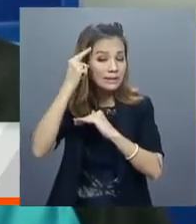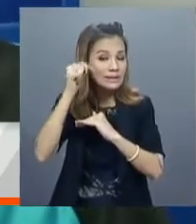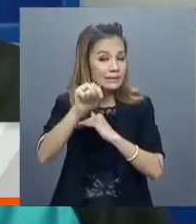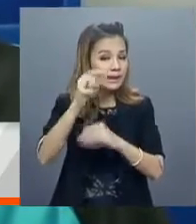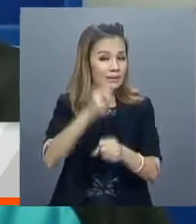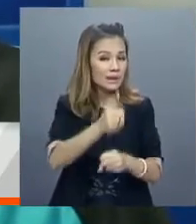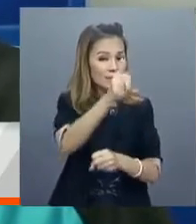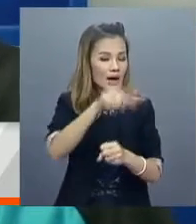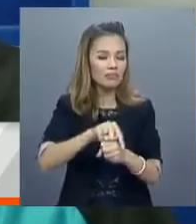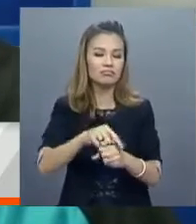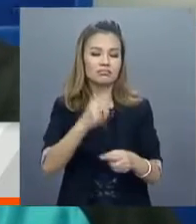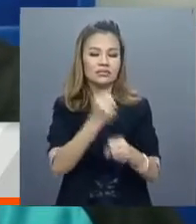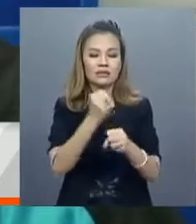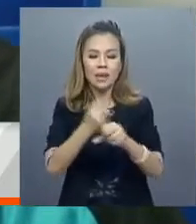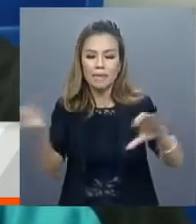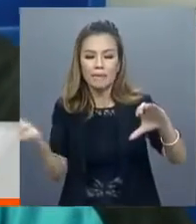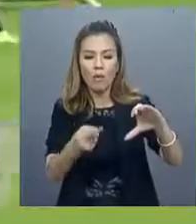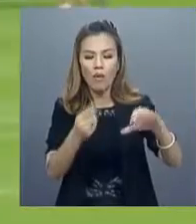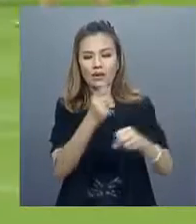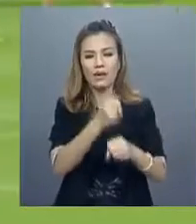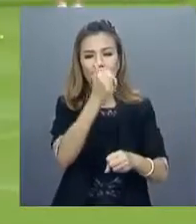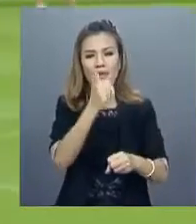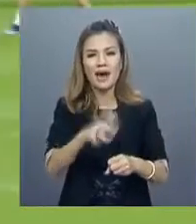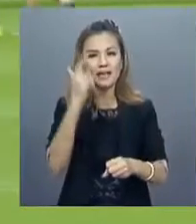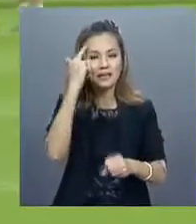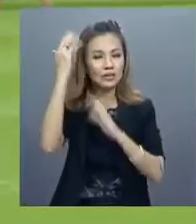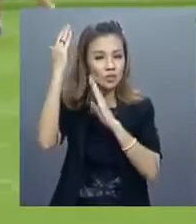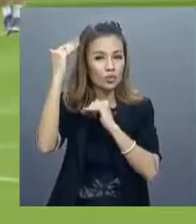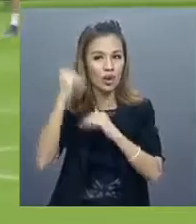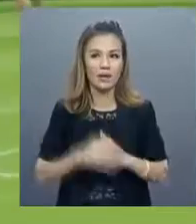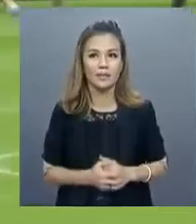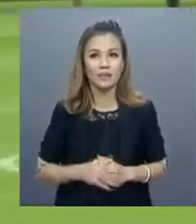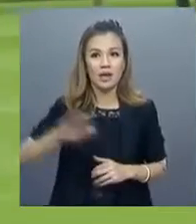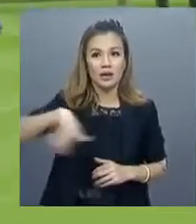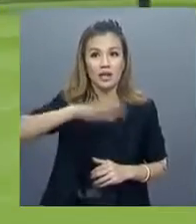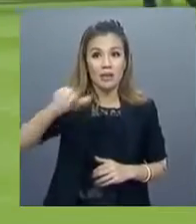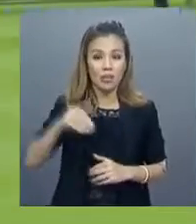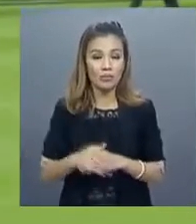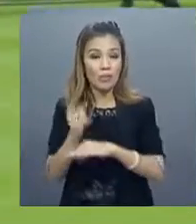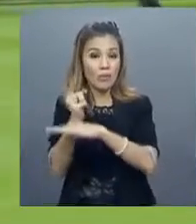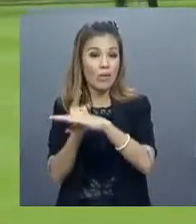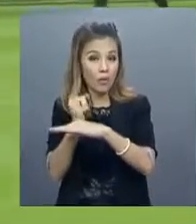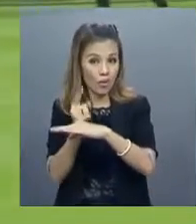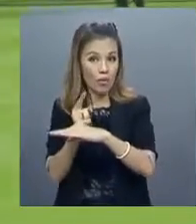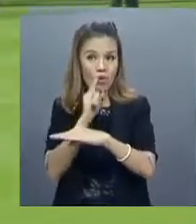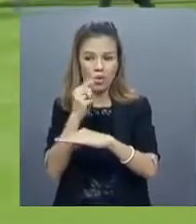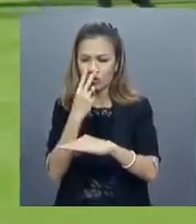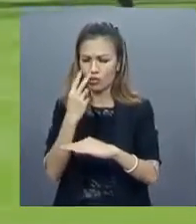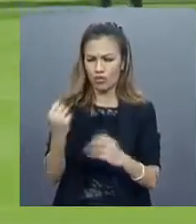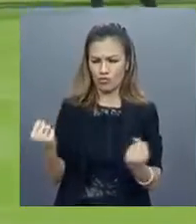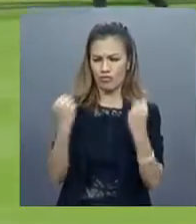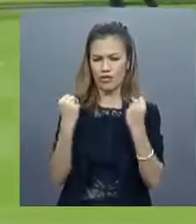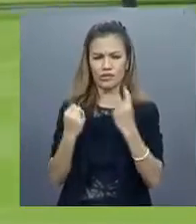เยี่ยมไม่เสียประตูให้กับเลโอนีลเมสซี่ได้อีกครั้งส่วนเรื่องของตัวผู้เล่นบ้างนะครับอาร์เซนอลนั้นต้องรอทดสอบความฟิตของซานติกาซอล่า